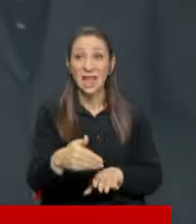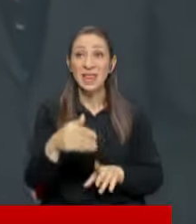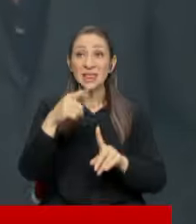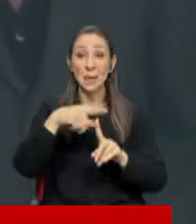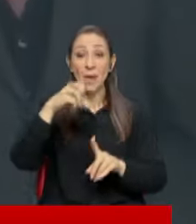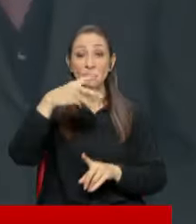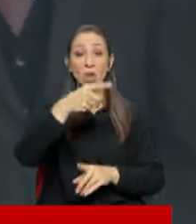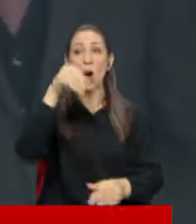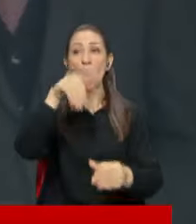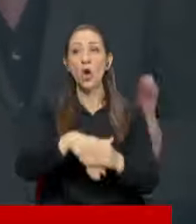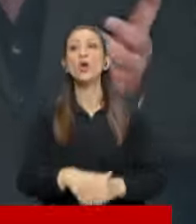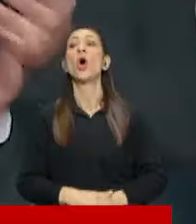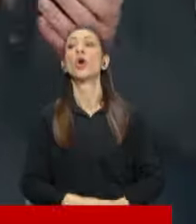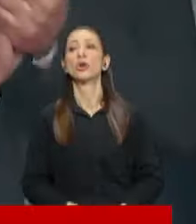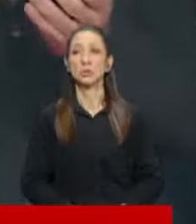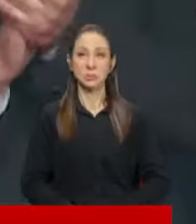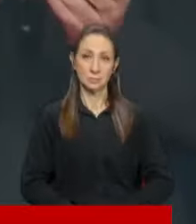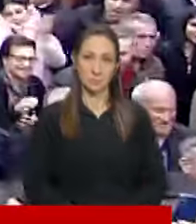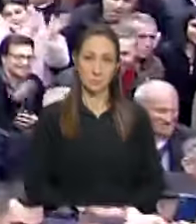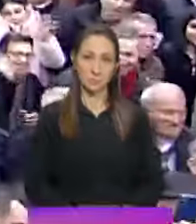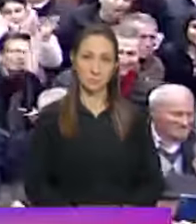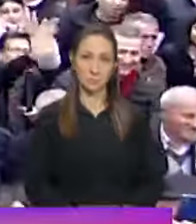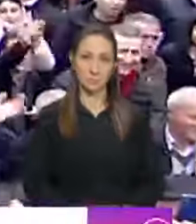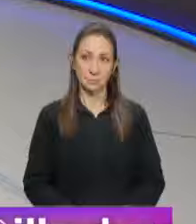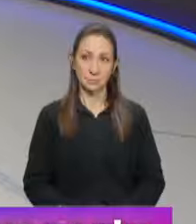Tayyip Erdoğan'a oy yok.